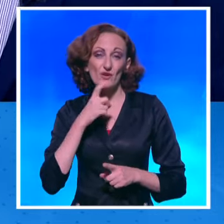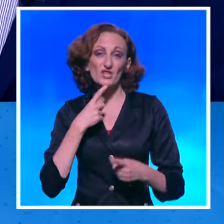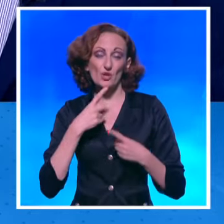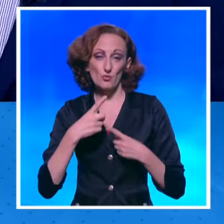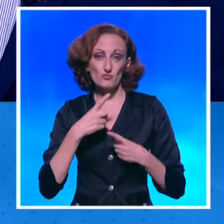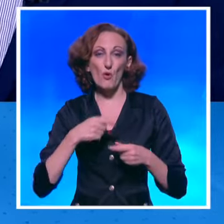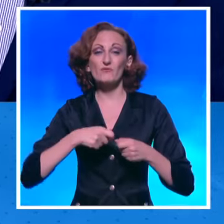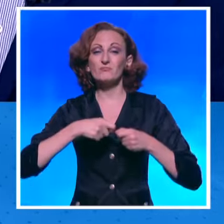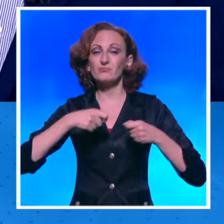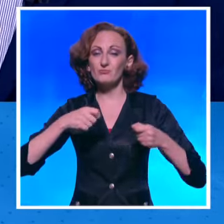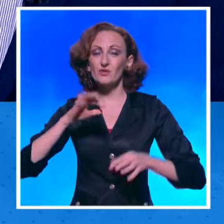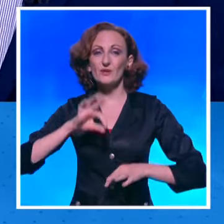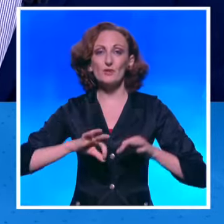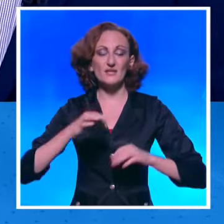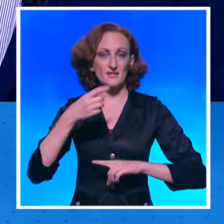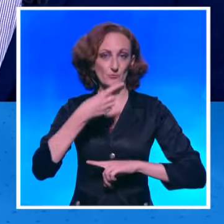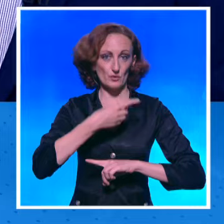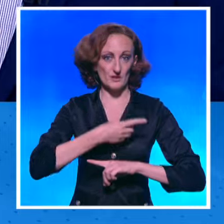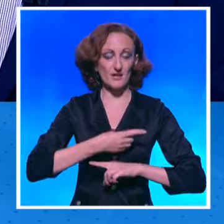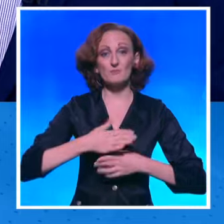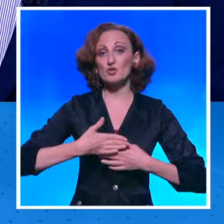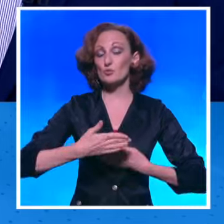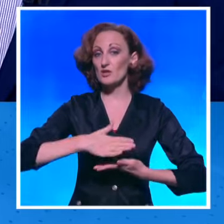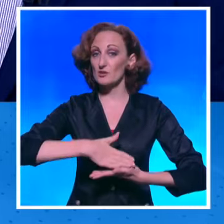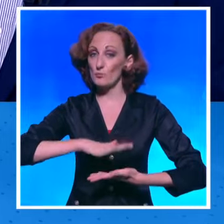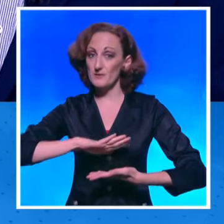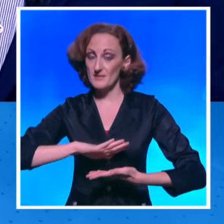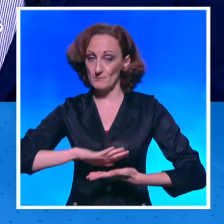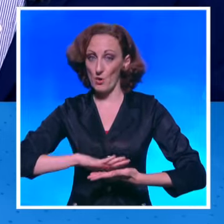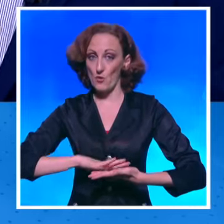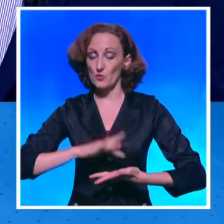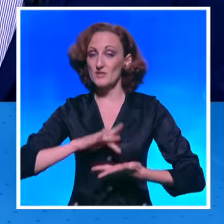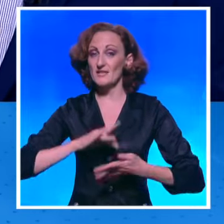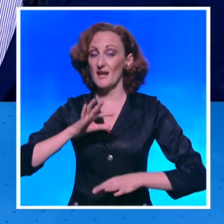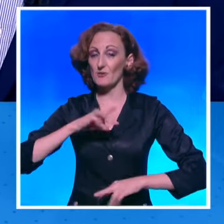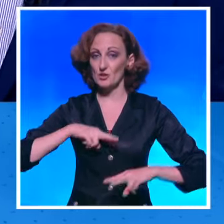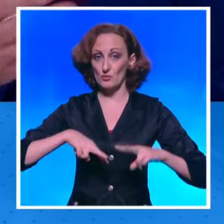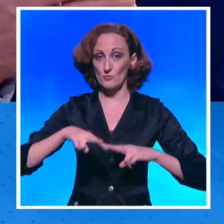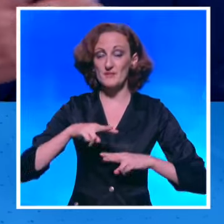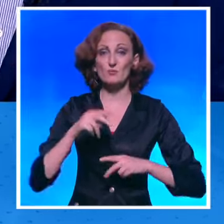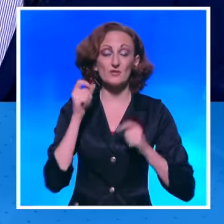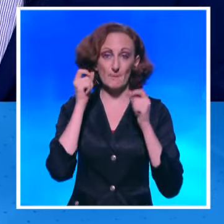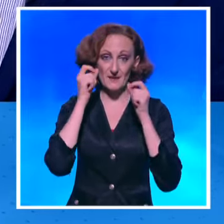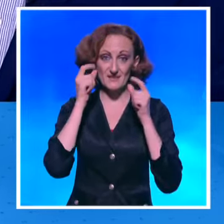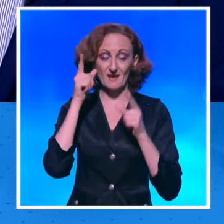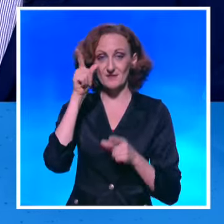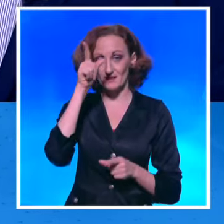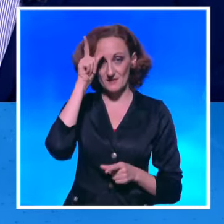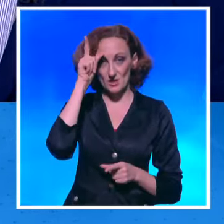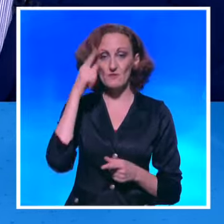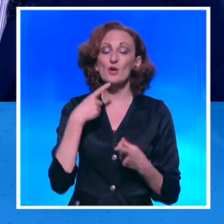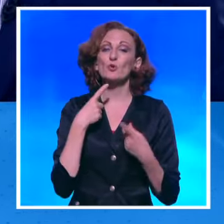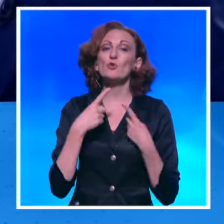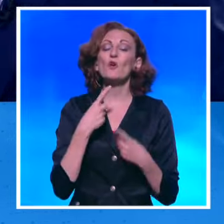Даже имаше открито писмо на служители на РИК-23 София. Това са председатели и секретари в СИКове в София, които говорят